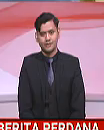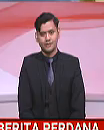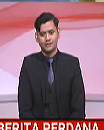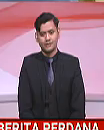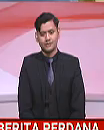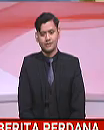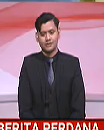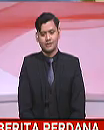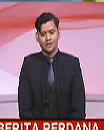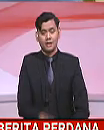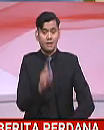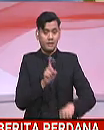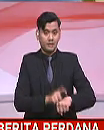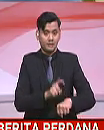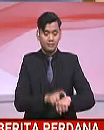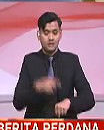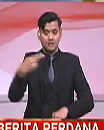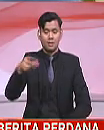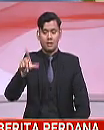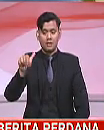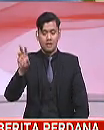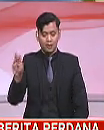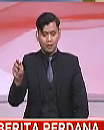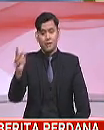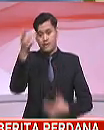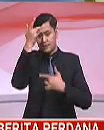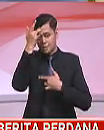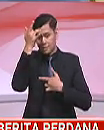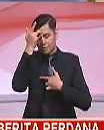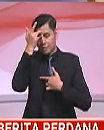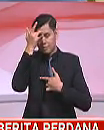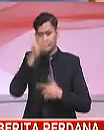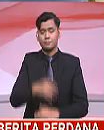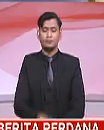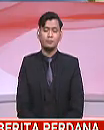Buat waktu beliau dalam keadaan sakit